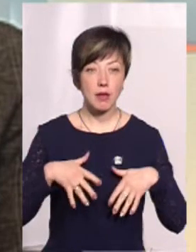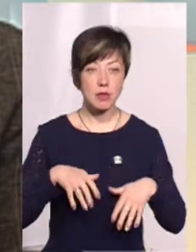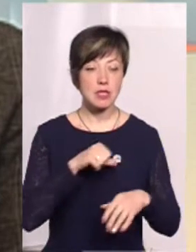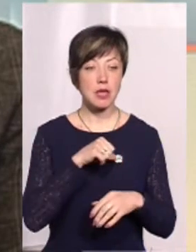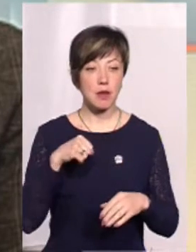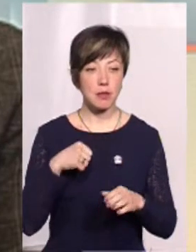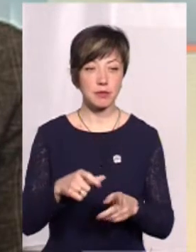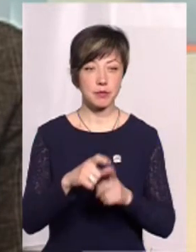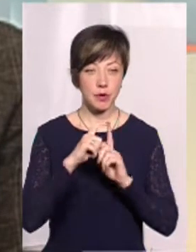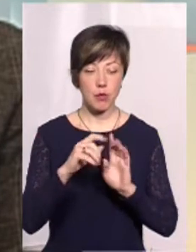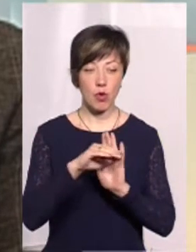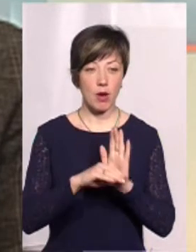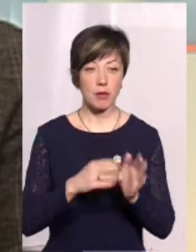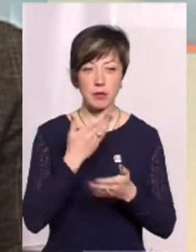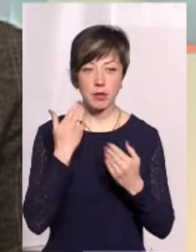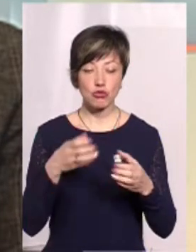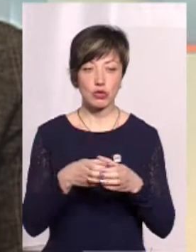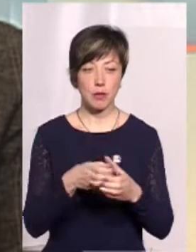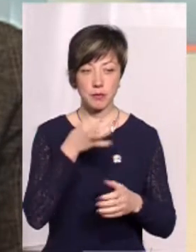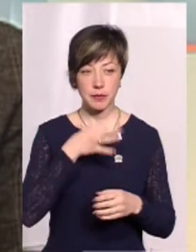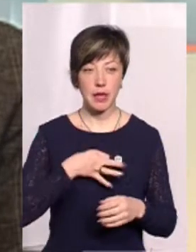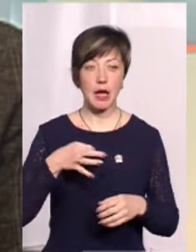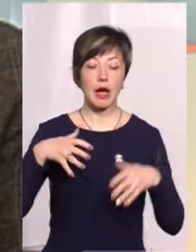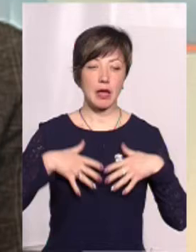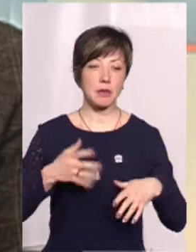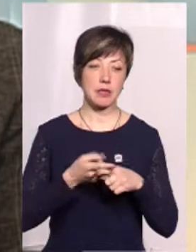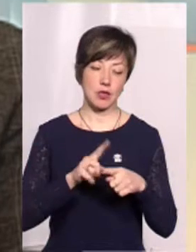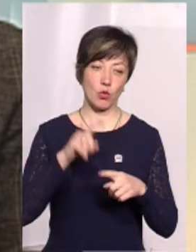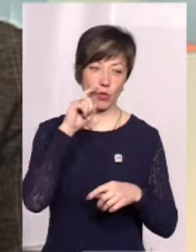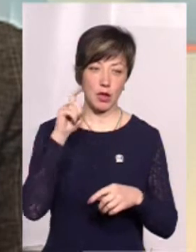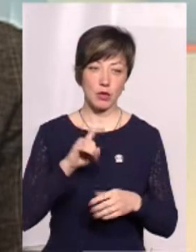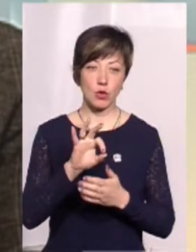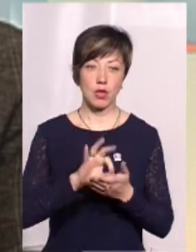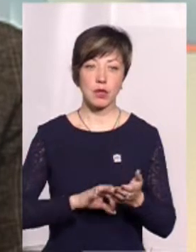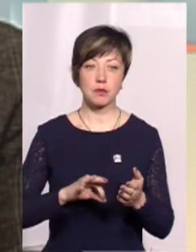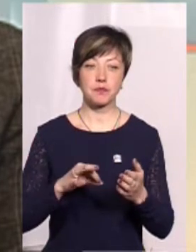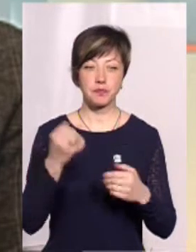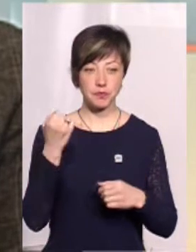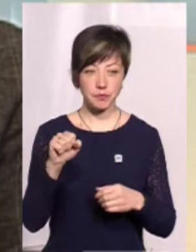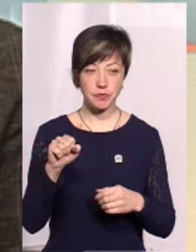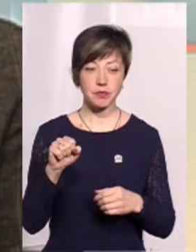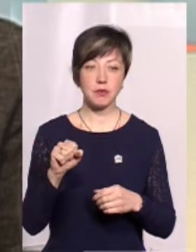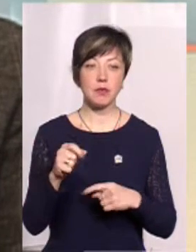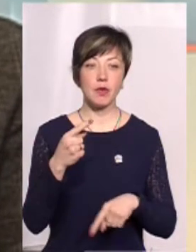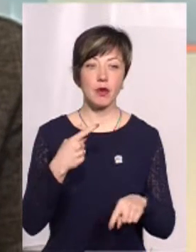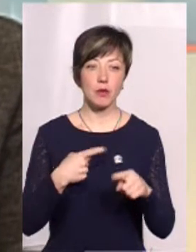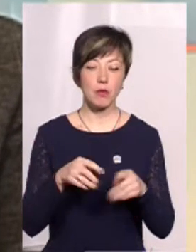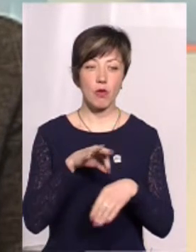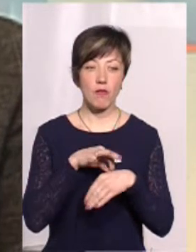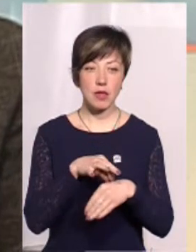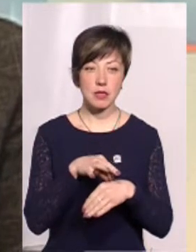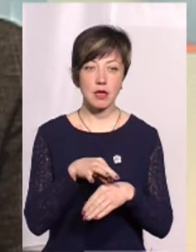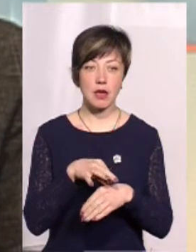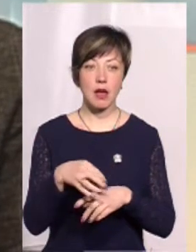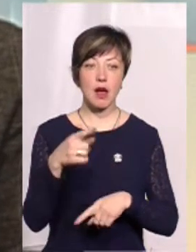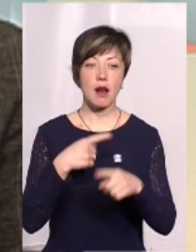вже самі написали, тобто в програмі немає, але штаб сказав, що Крим – це Україна, і одразу після перемоги провести